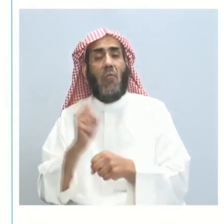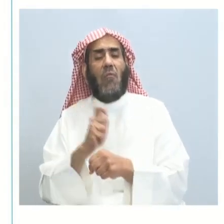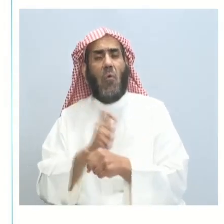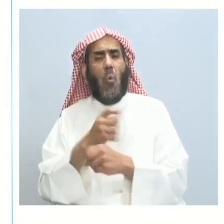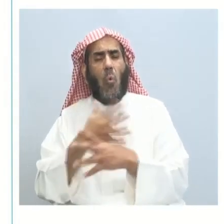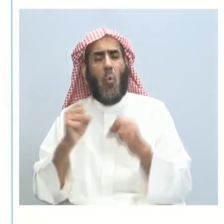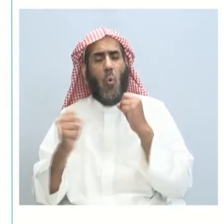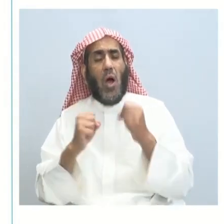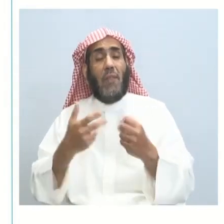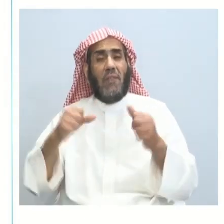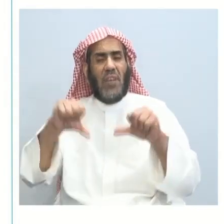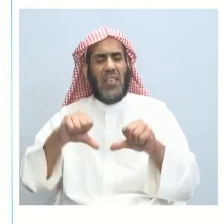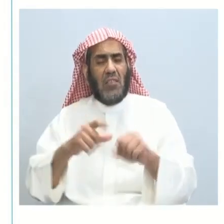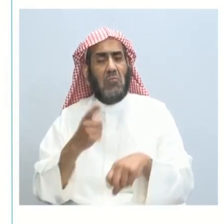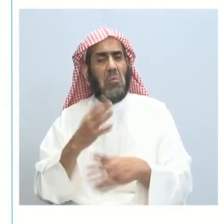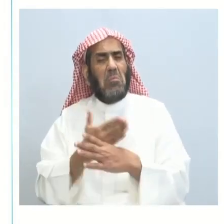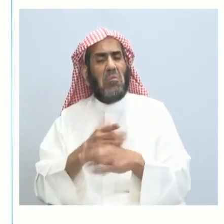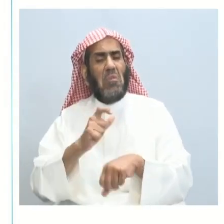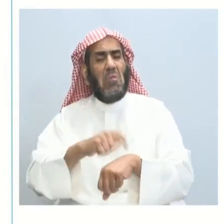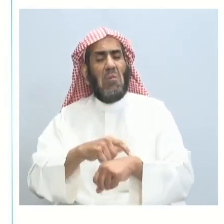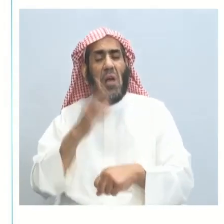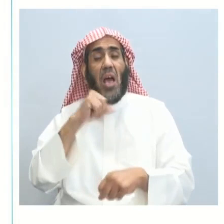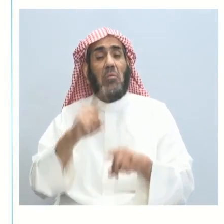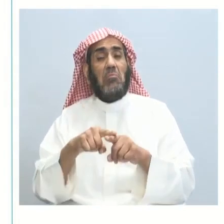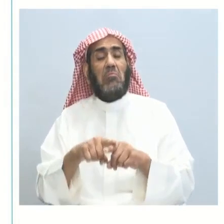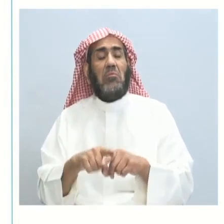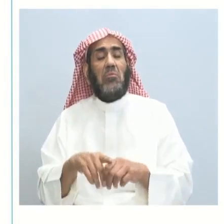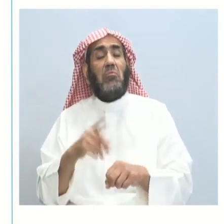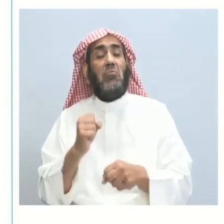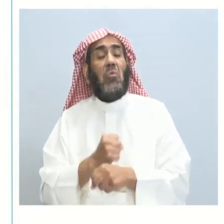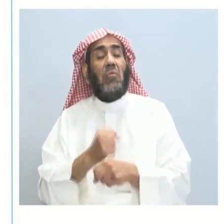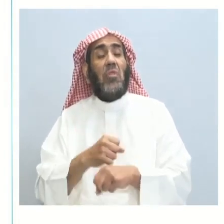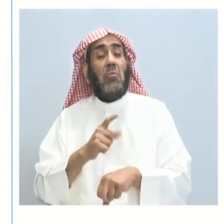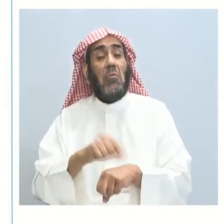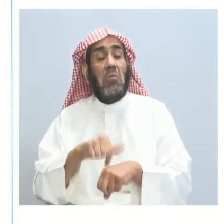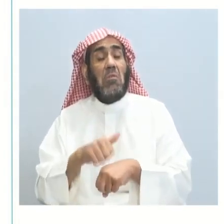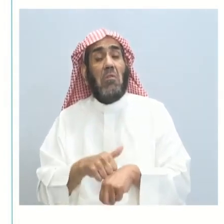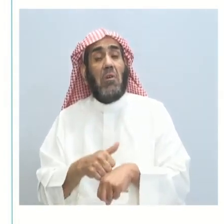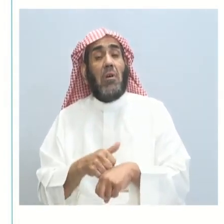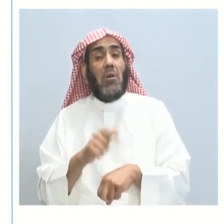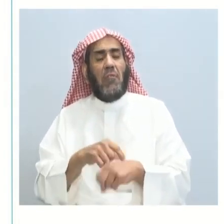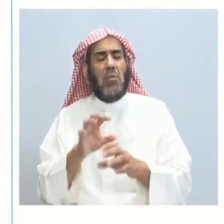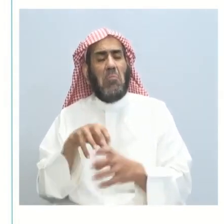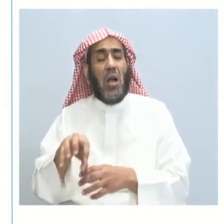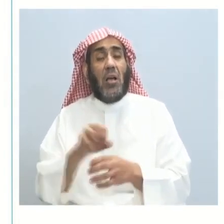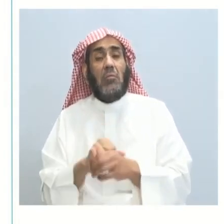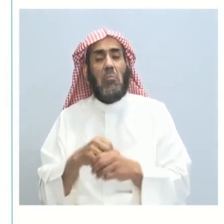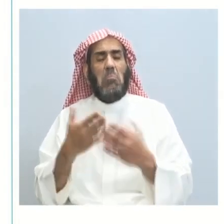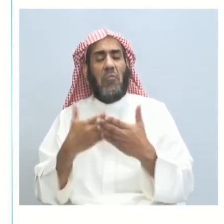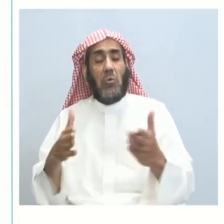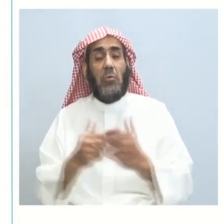بسبب تنفيذها في وقت غير مناسب مثلا تن ذ في مكان مثلا